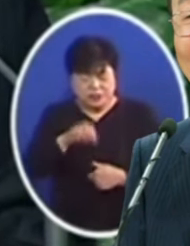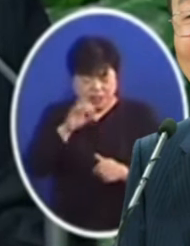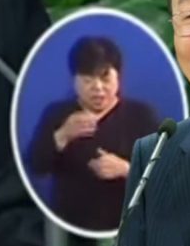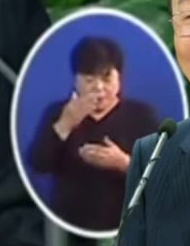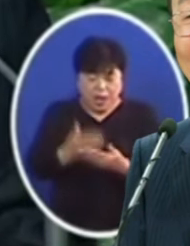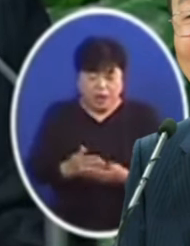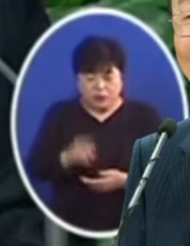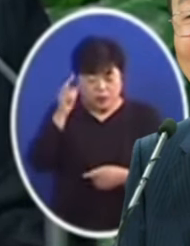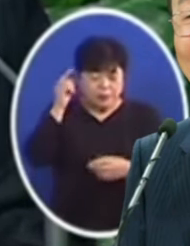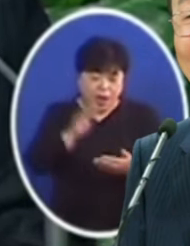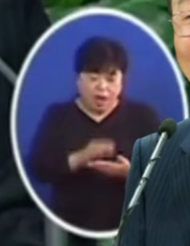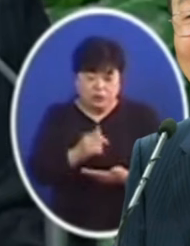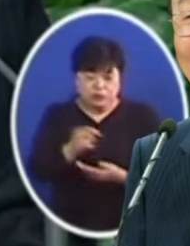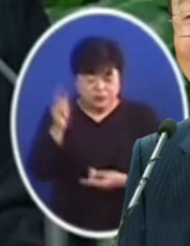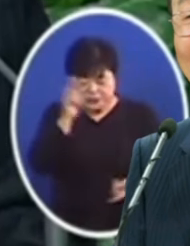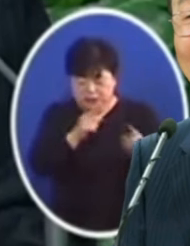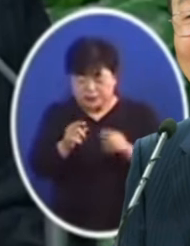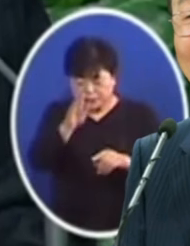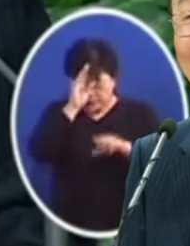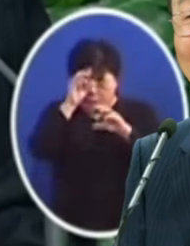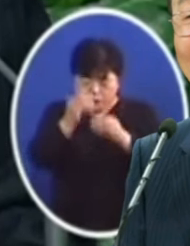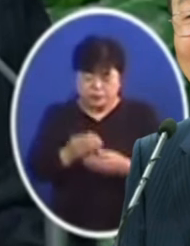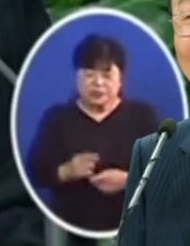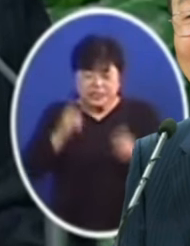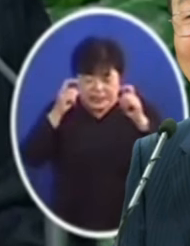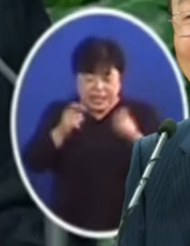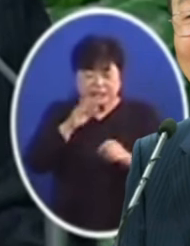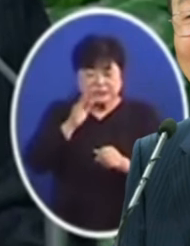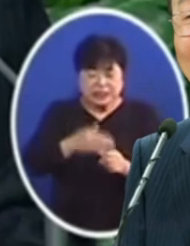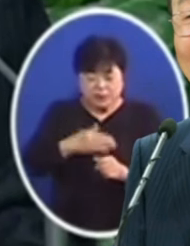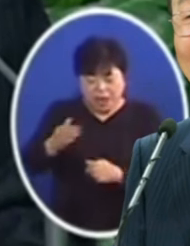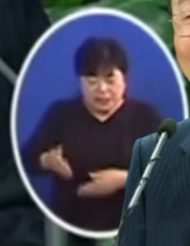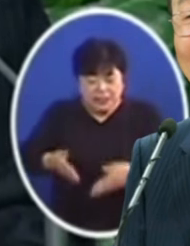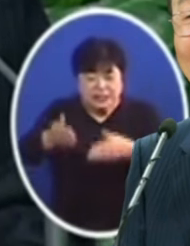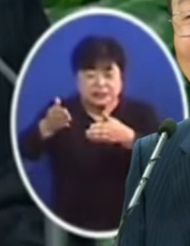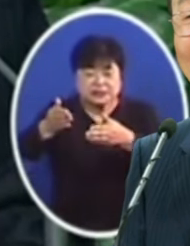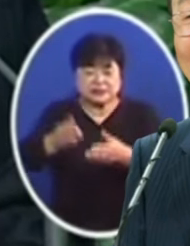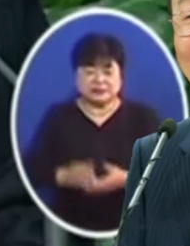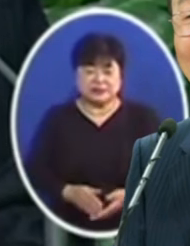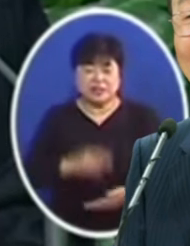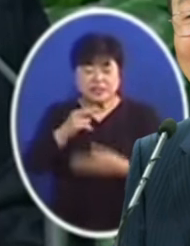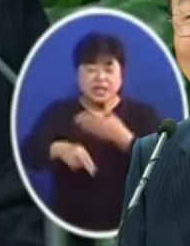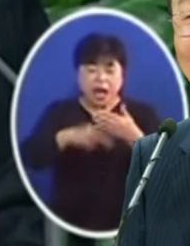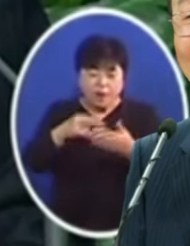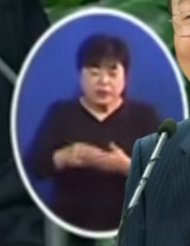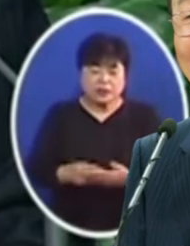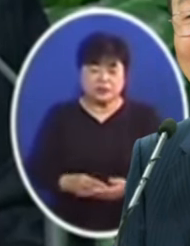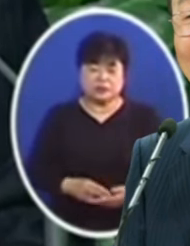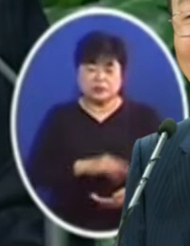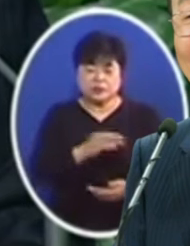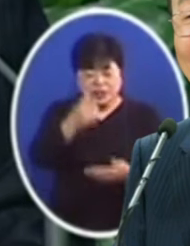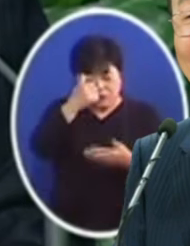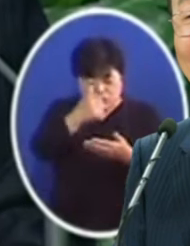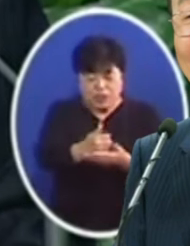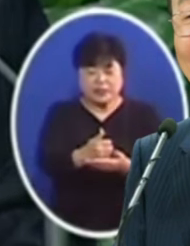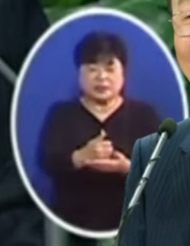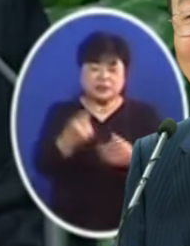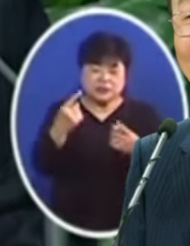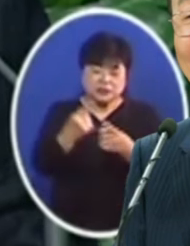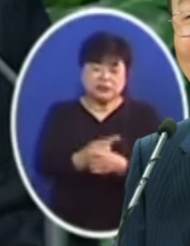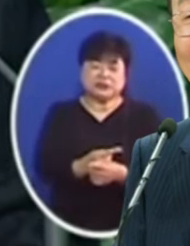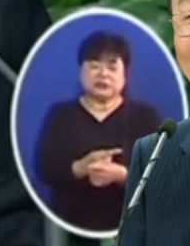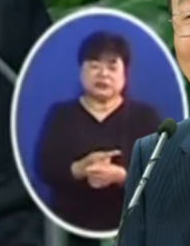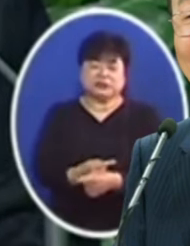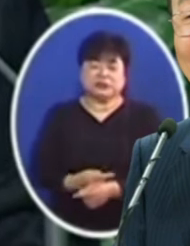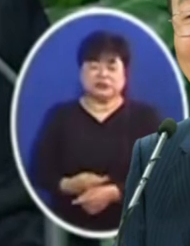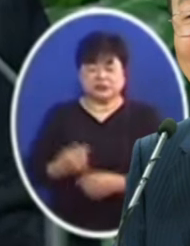누리고 제가 채찍에 맞음으로 우리가 나음을 입었도다. 우리는 양같이 그런 애에 갈게 제 길로 갈게 널 여호와께서는 우리 무리의 죄악을